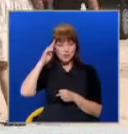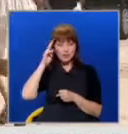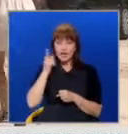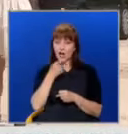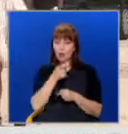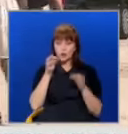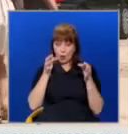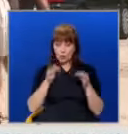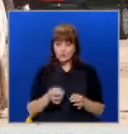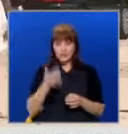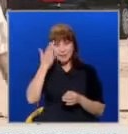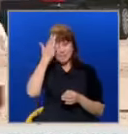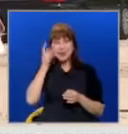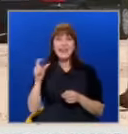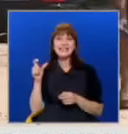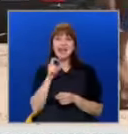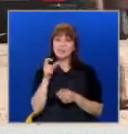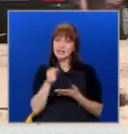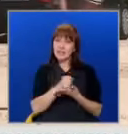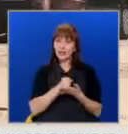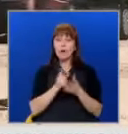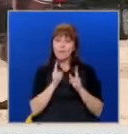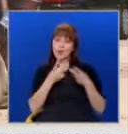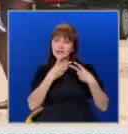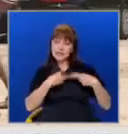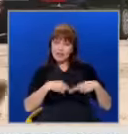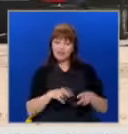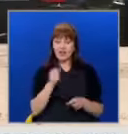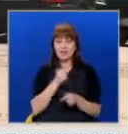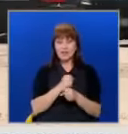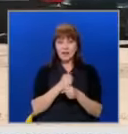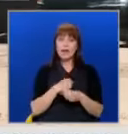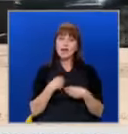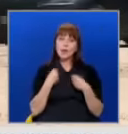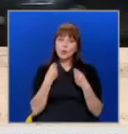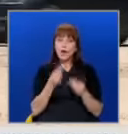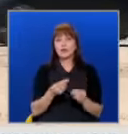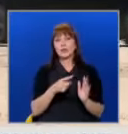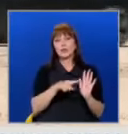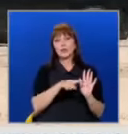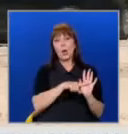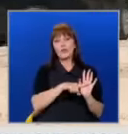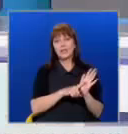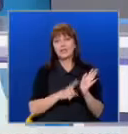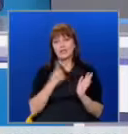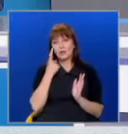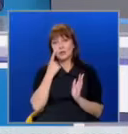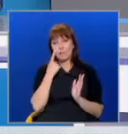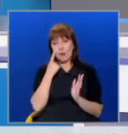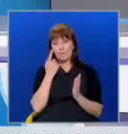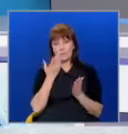на салмонела, се лекуват и ще могат да се върнат на работа, след като дадат отрицателни проби за салмонела.